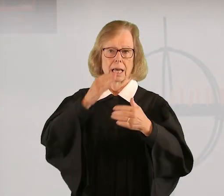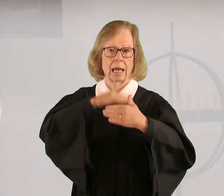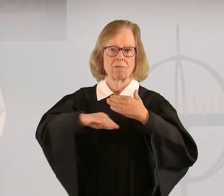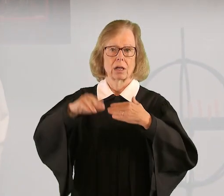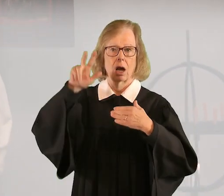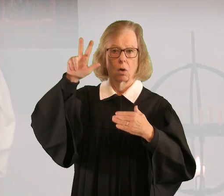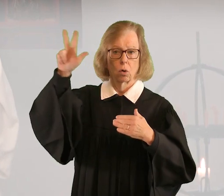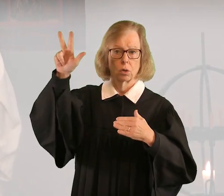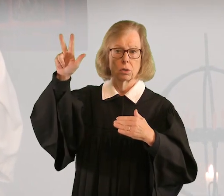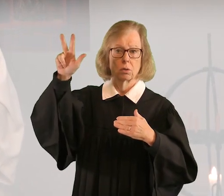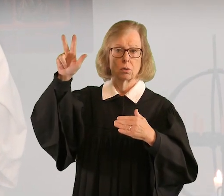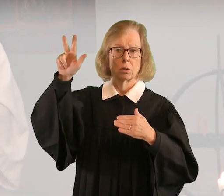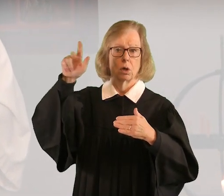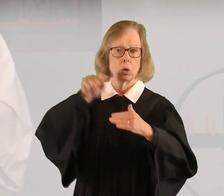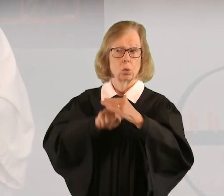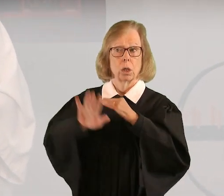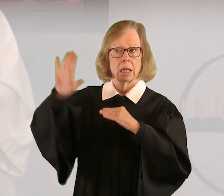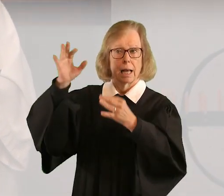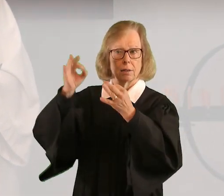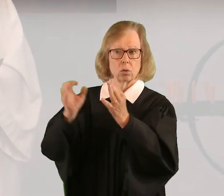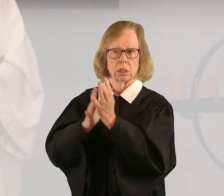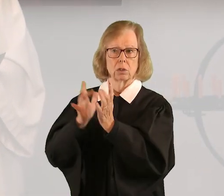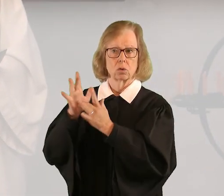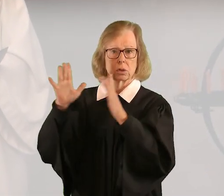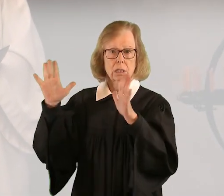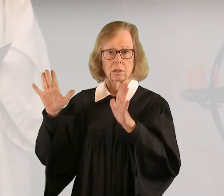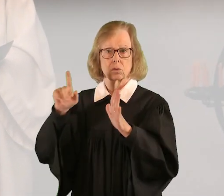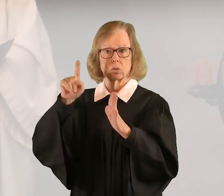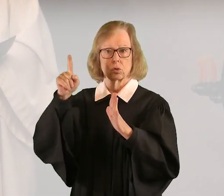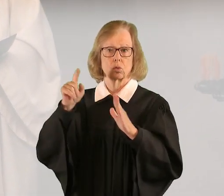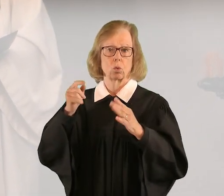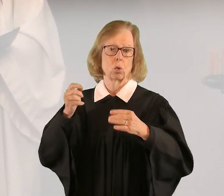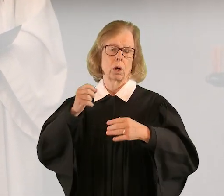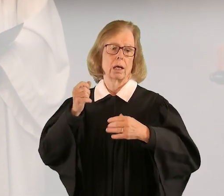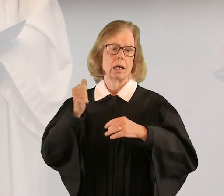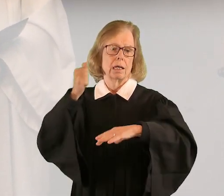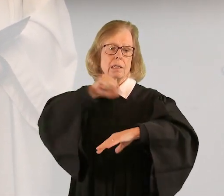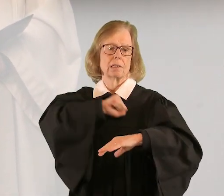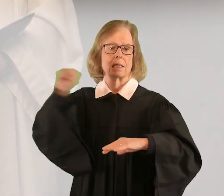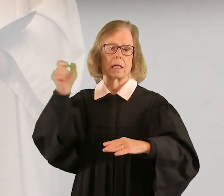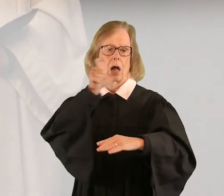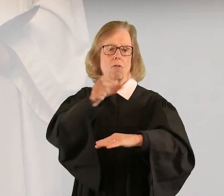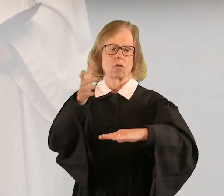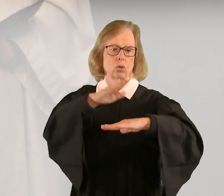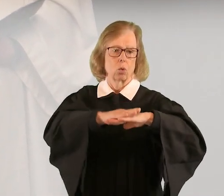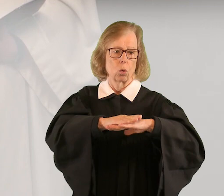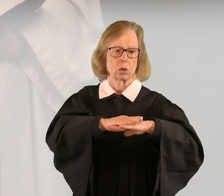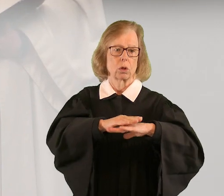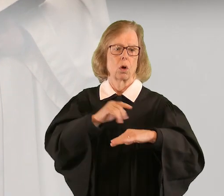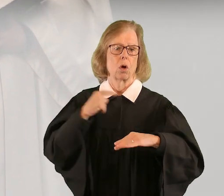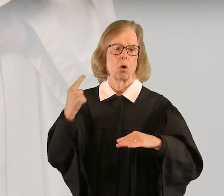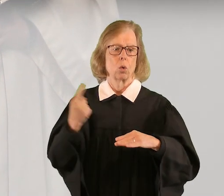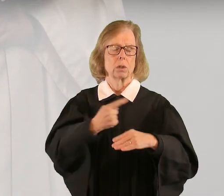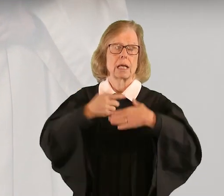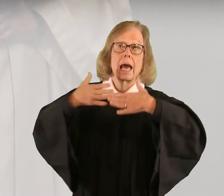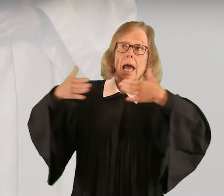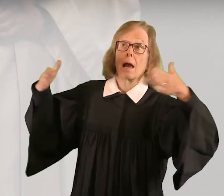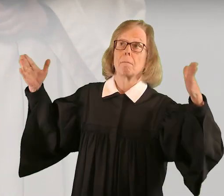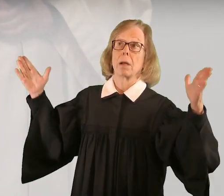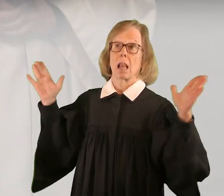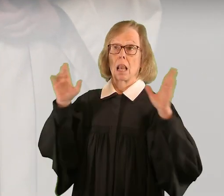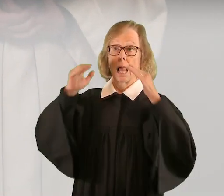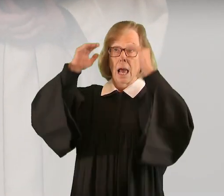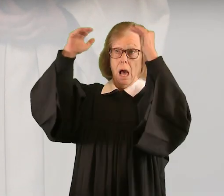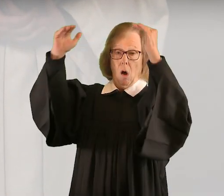Gott, durch deinen Sohn Jesus Christus hast du den Tod besiegt und uns das Tor zum Himmel geöffnet. Nimm allen